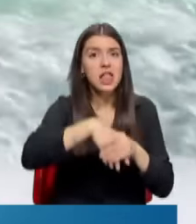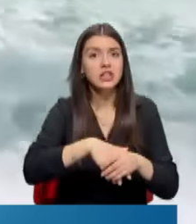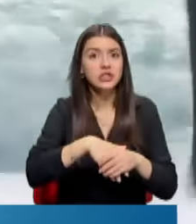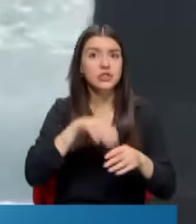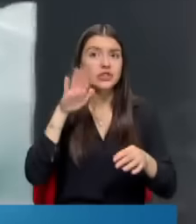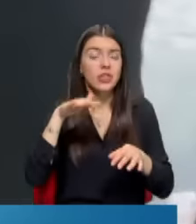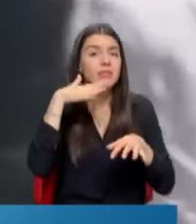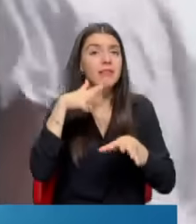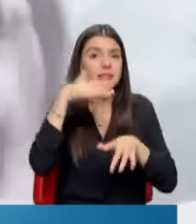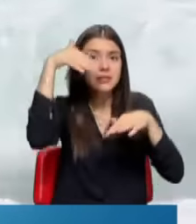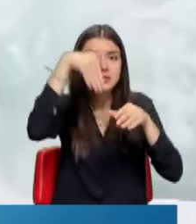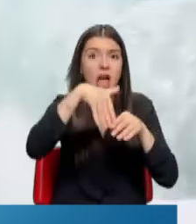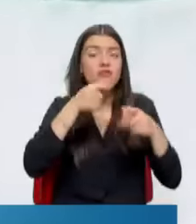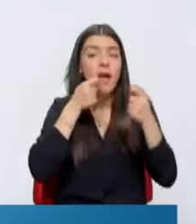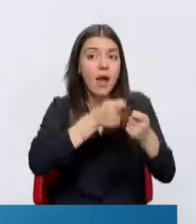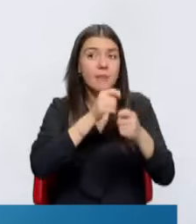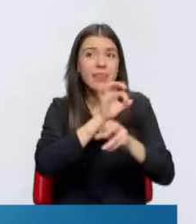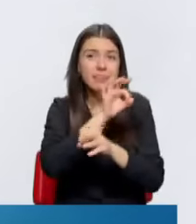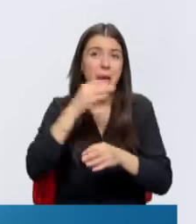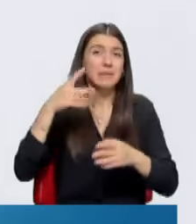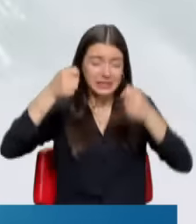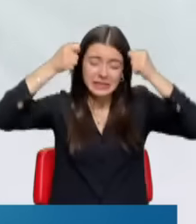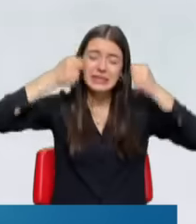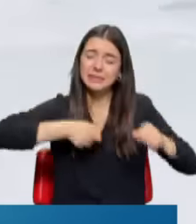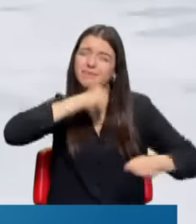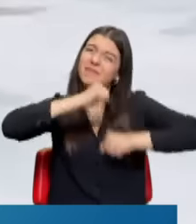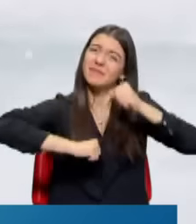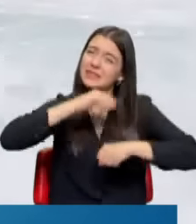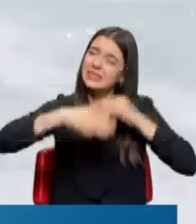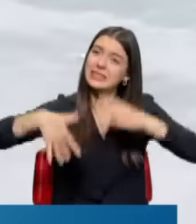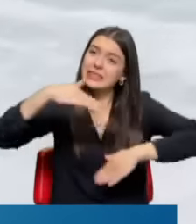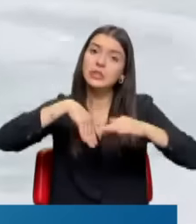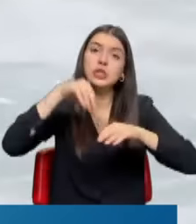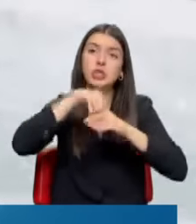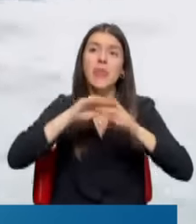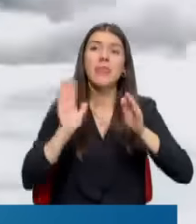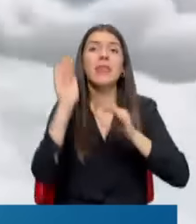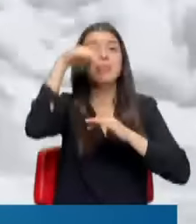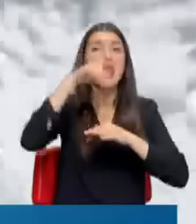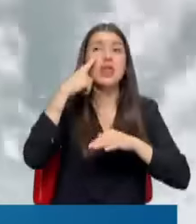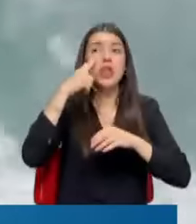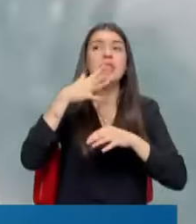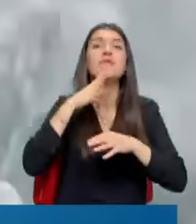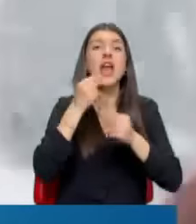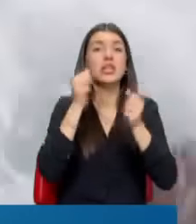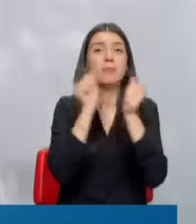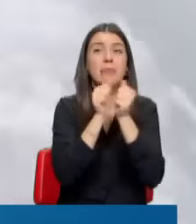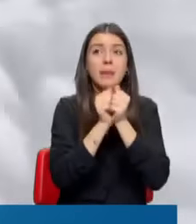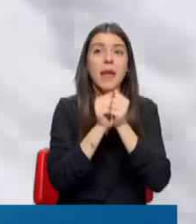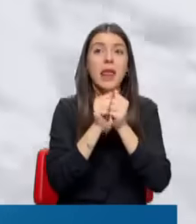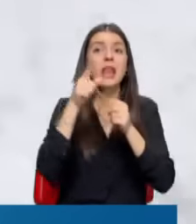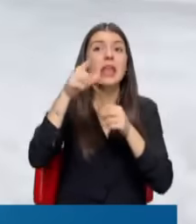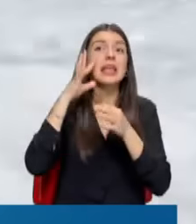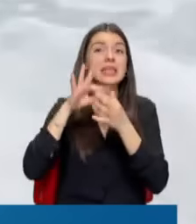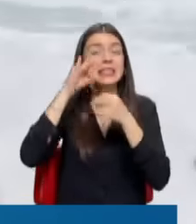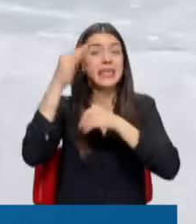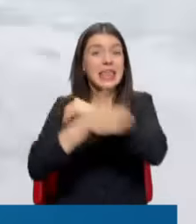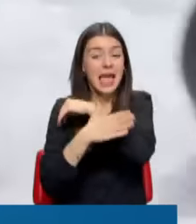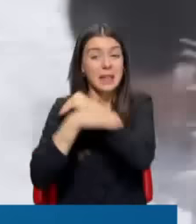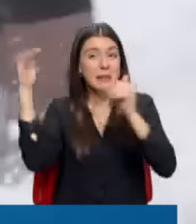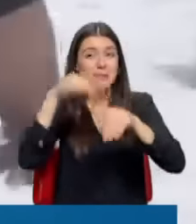yeleğini giyip genci kurtarmak için yanına yüzdü. Surduvaç dev dalgalardan dolayı gençle birlikte suda ekiplerin yardımını